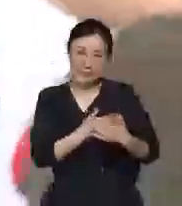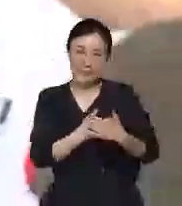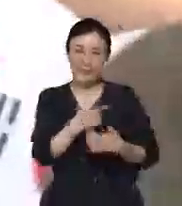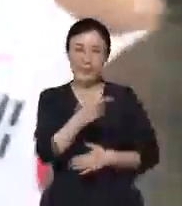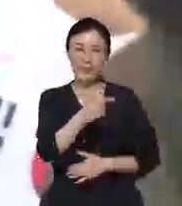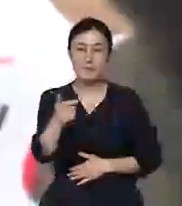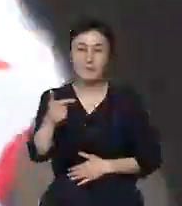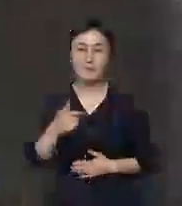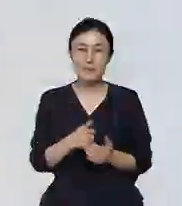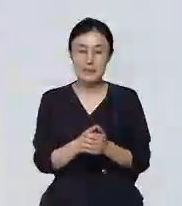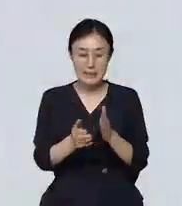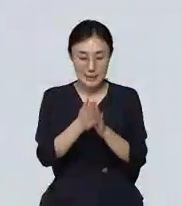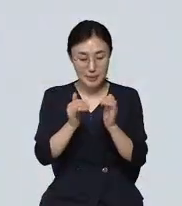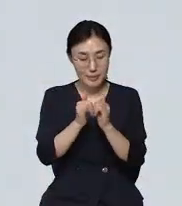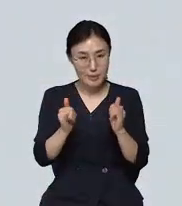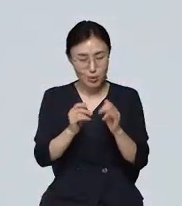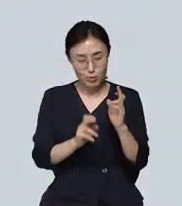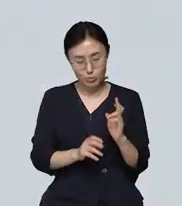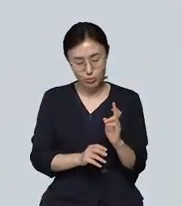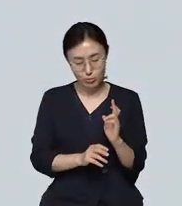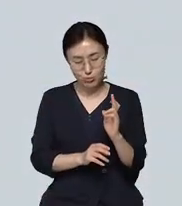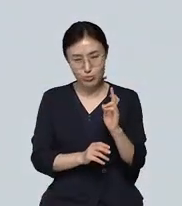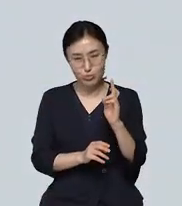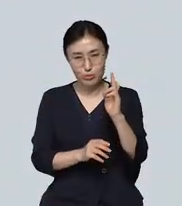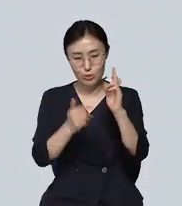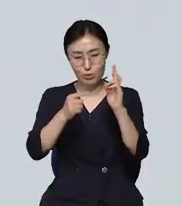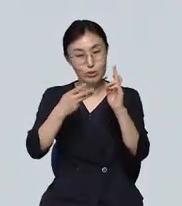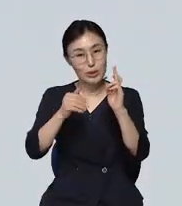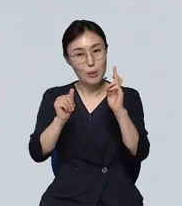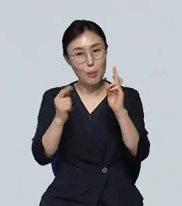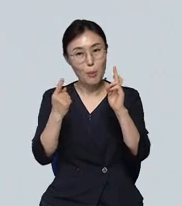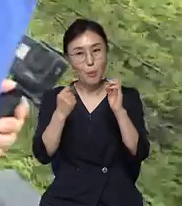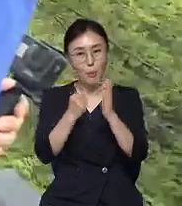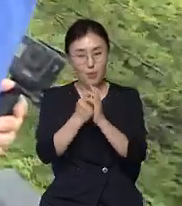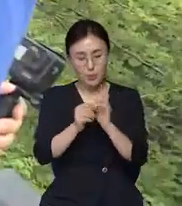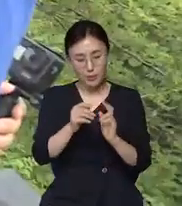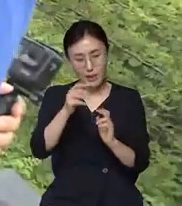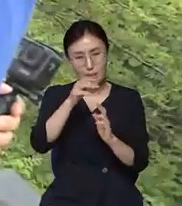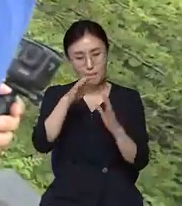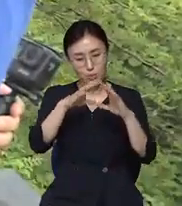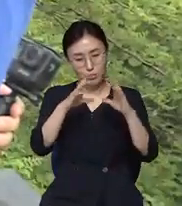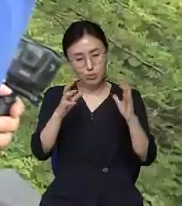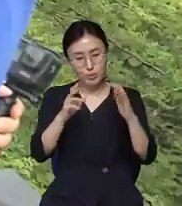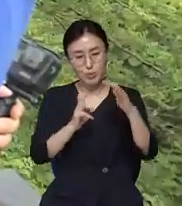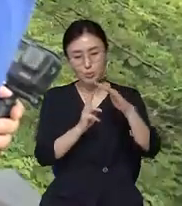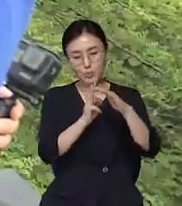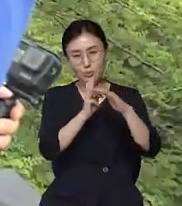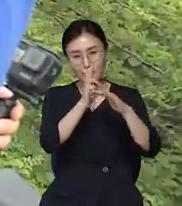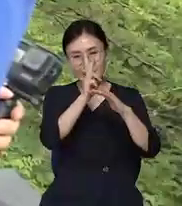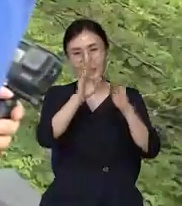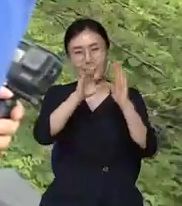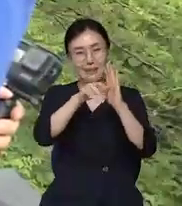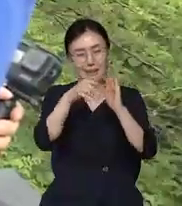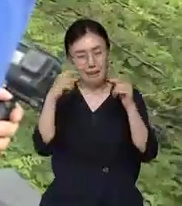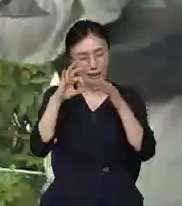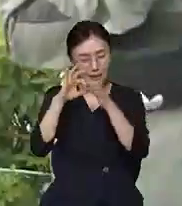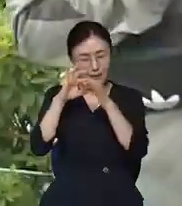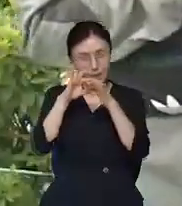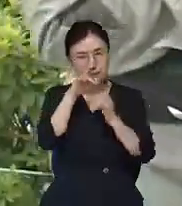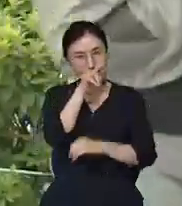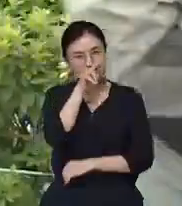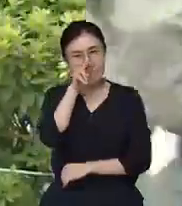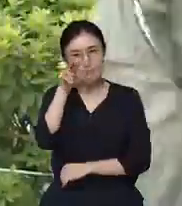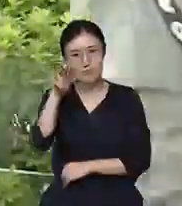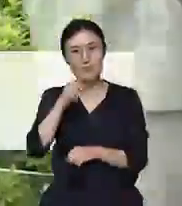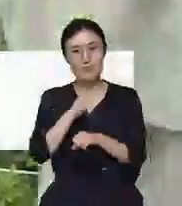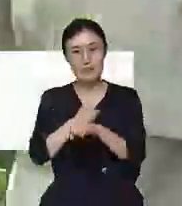상황. 시민들은 솟아오른 누리호가 대기권을 벗어날 때까지 한순간도 눈을 떼지 못했습니다.